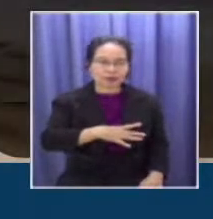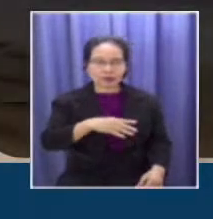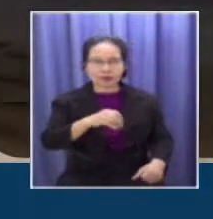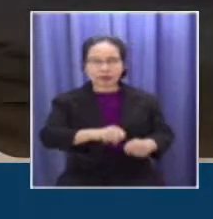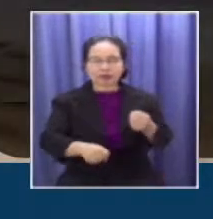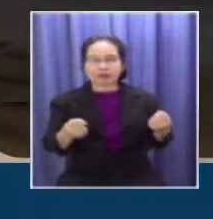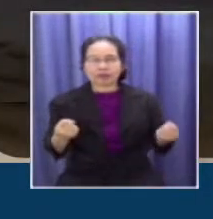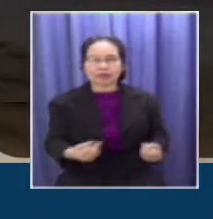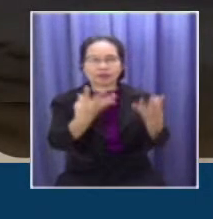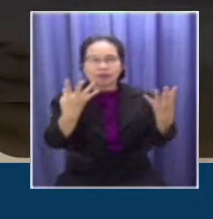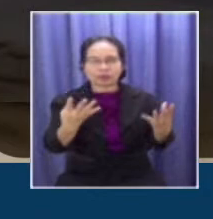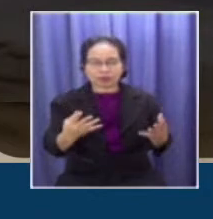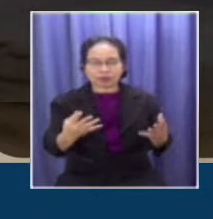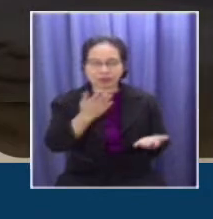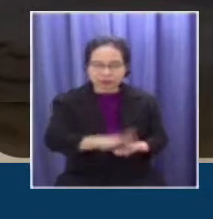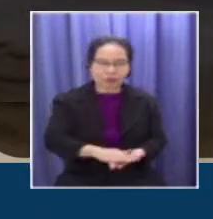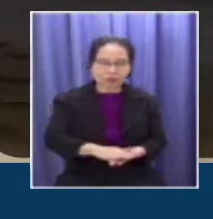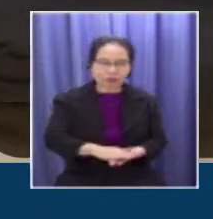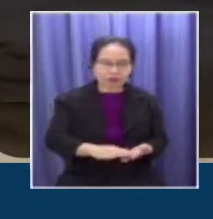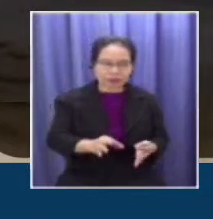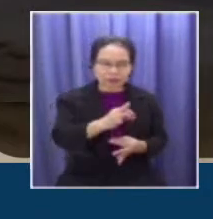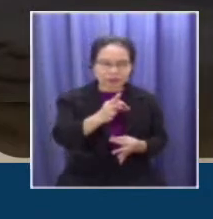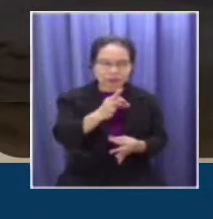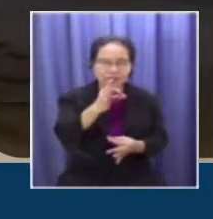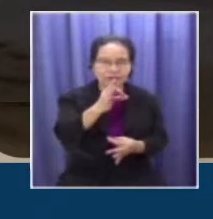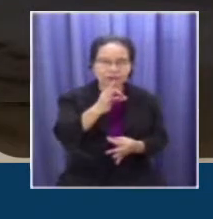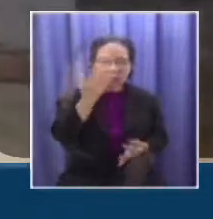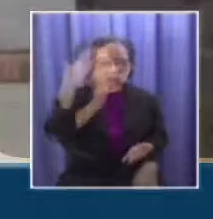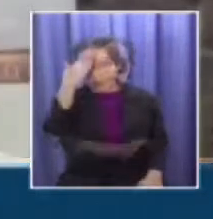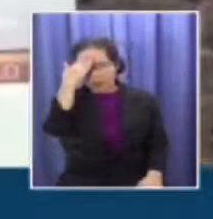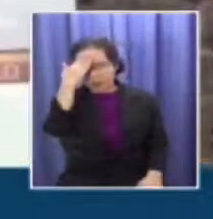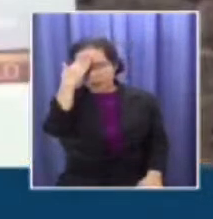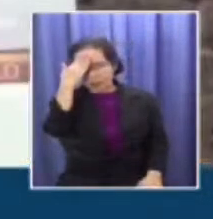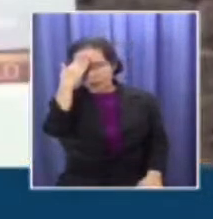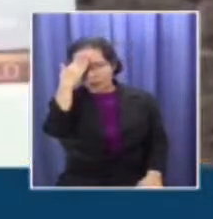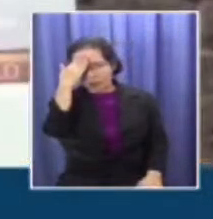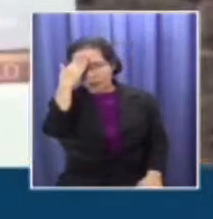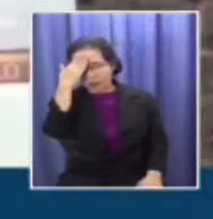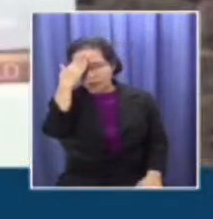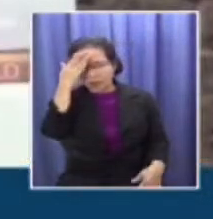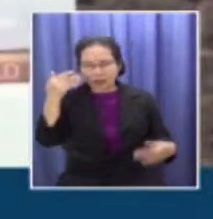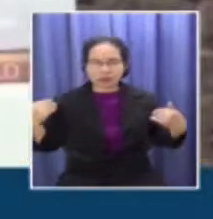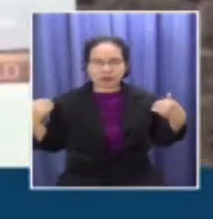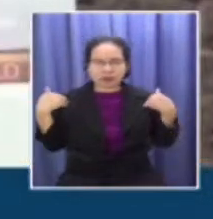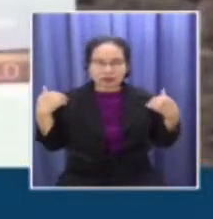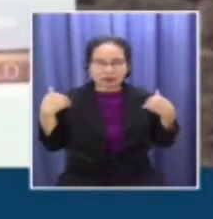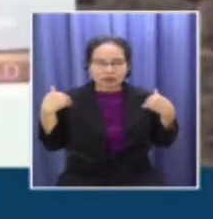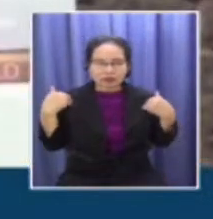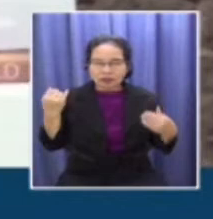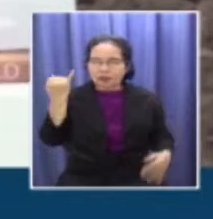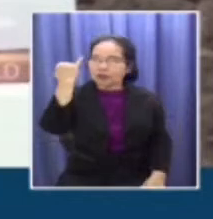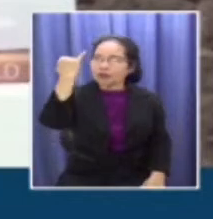mpo dɔɔso sene mprɛko no mɔnwene ho nipa baako pɛ ahomane a wɔfiri ne mu